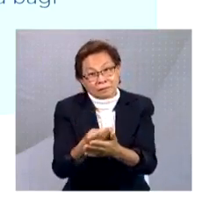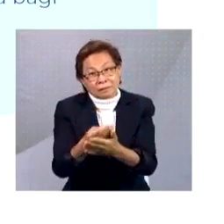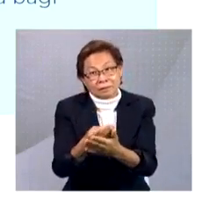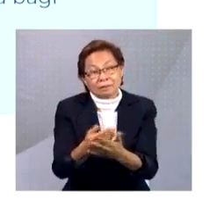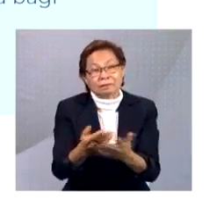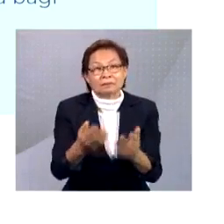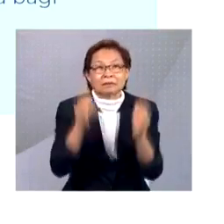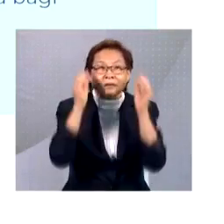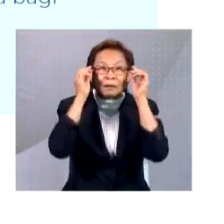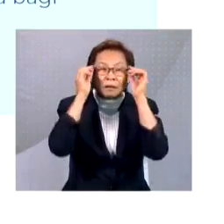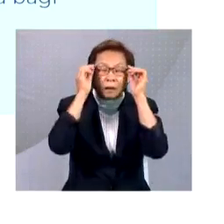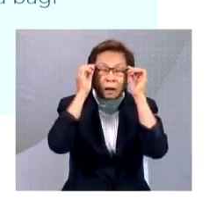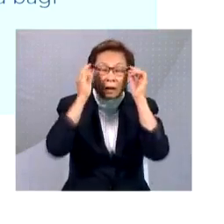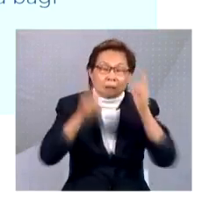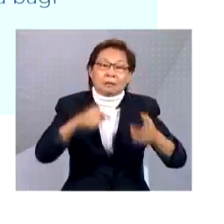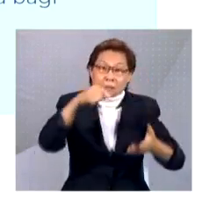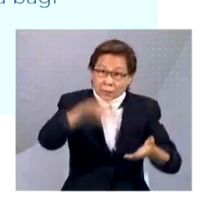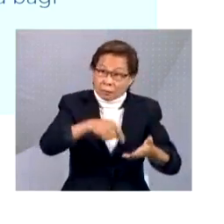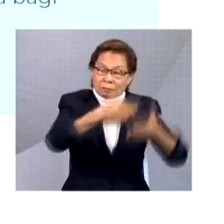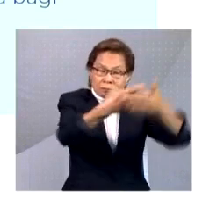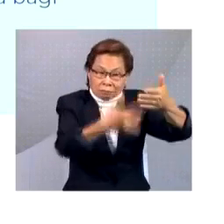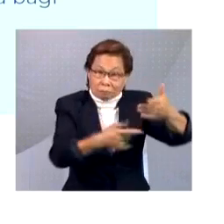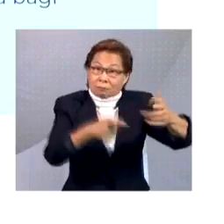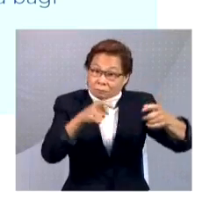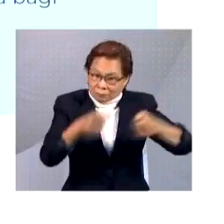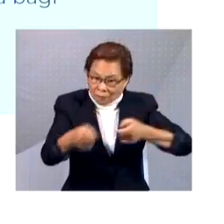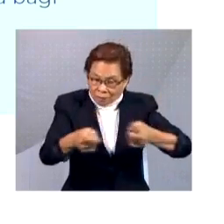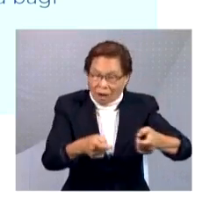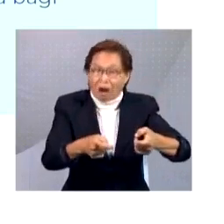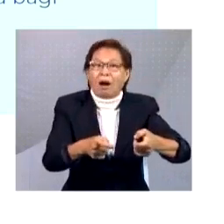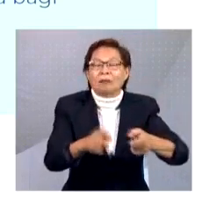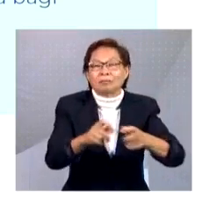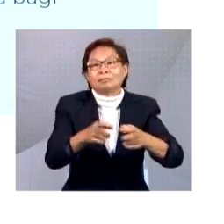ini akan dikawal selia oleh Kementerian